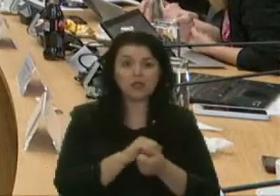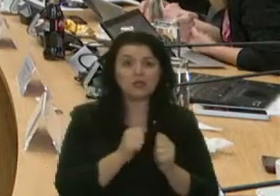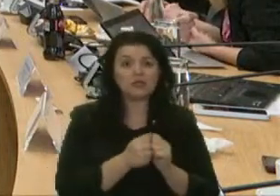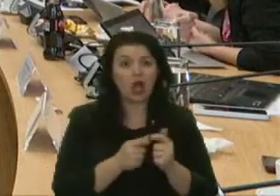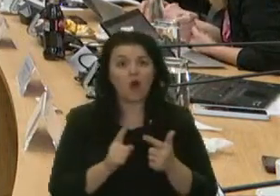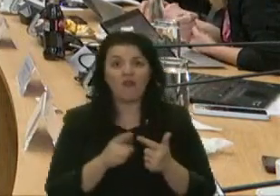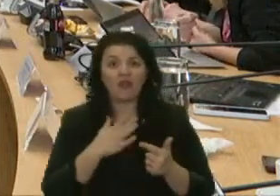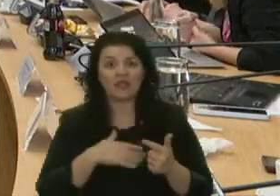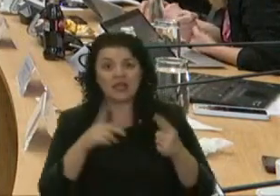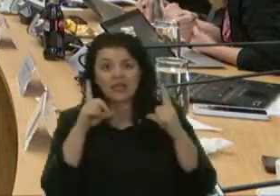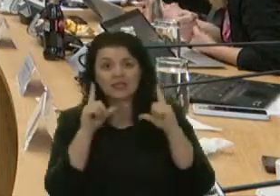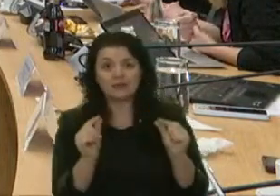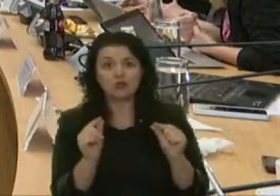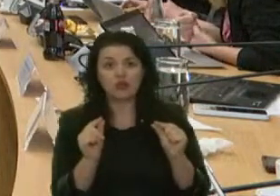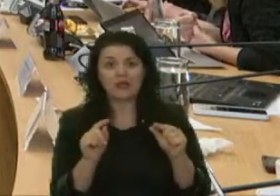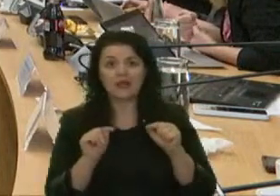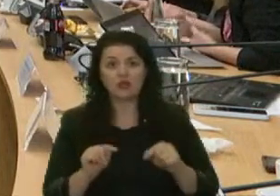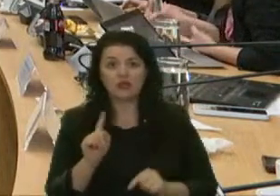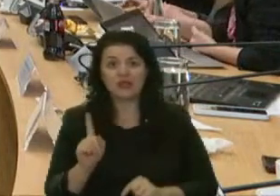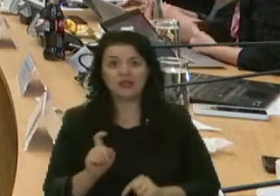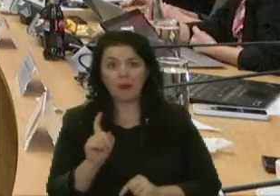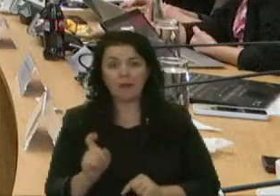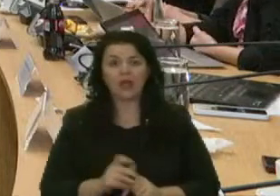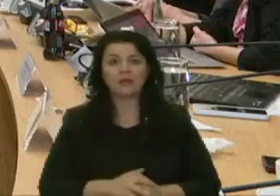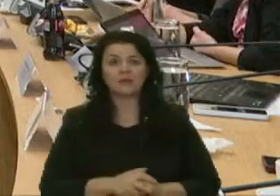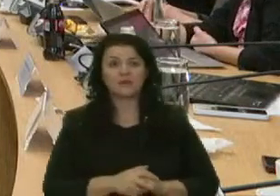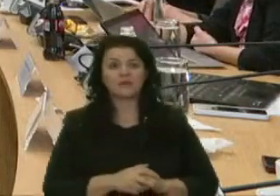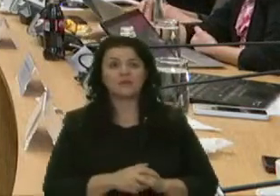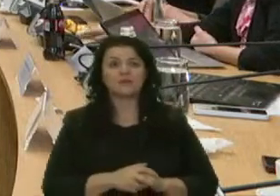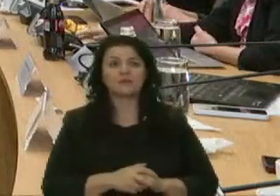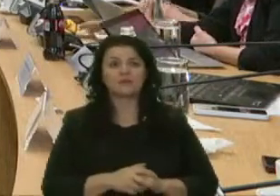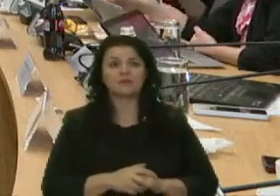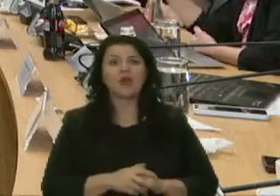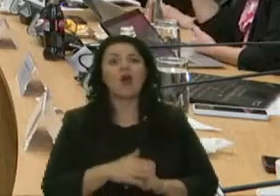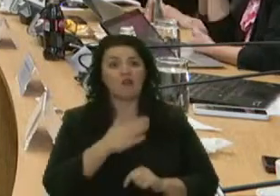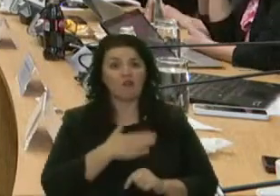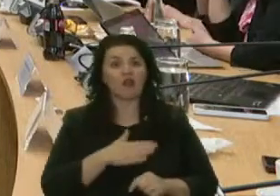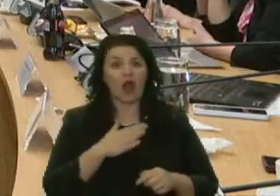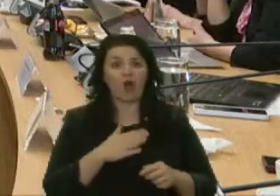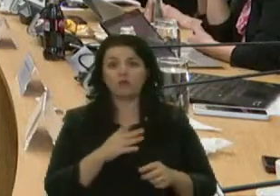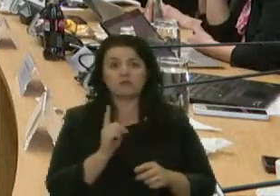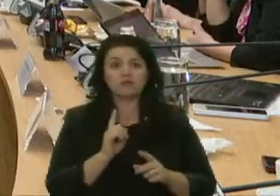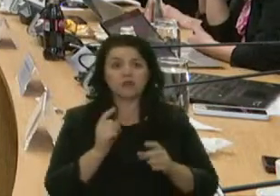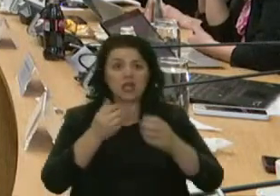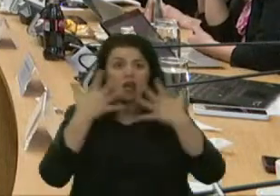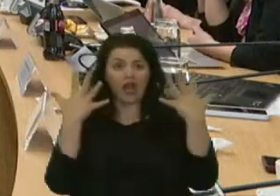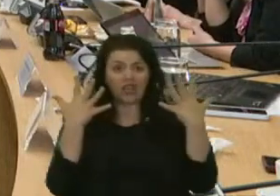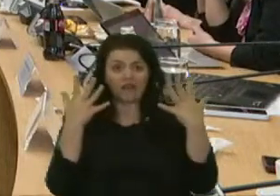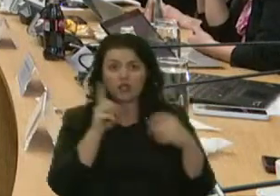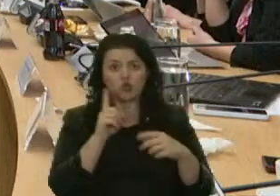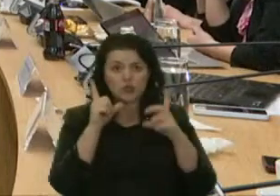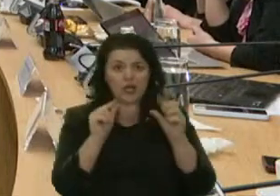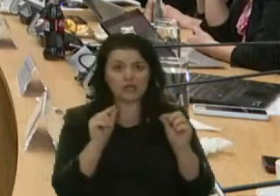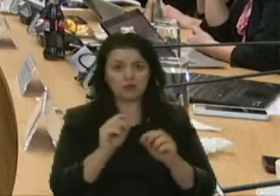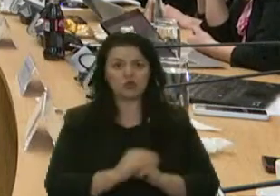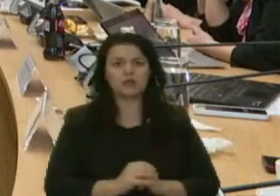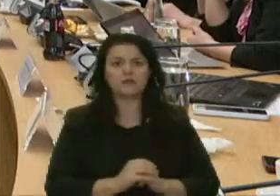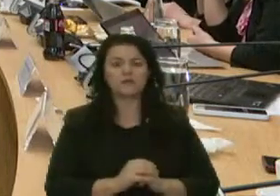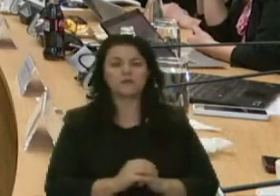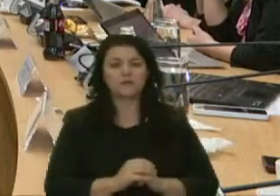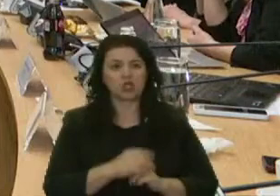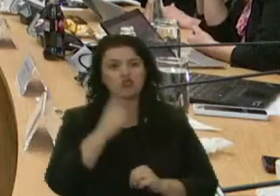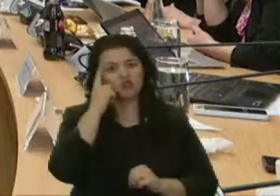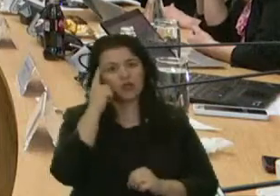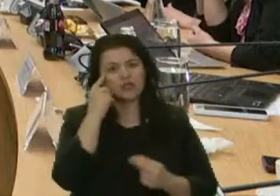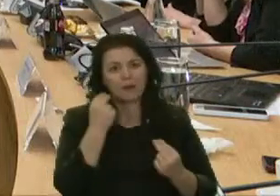să răspundeți prima dată la această întrebare doar să fac o precizare nu se răspun la nicio întrebare ă știți bine